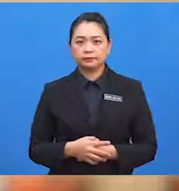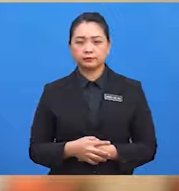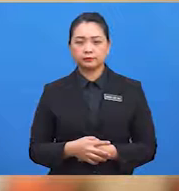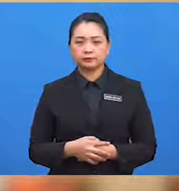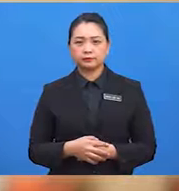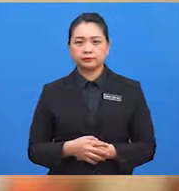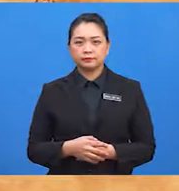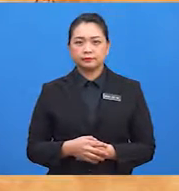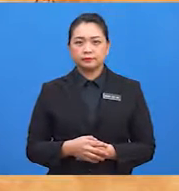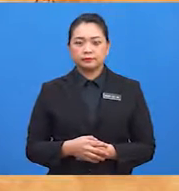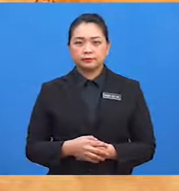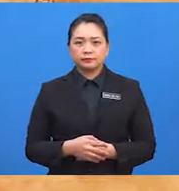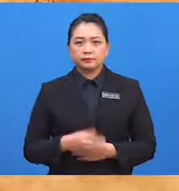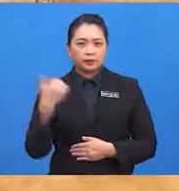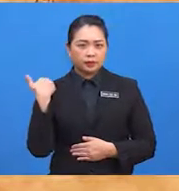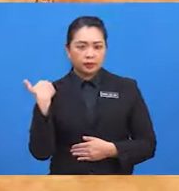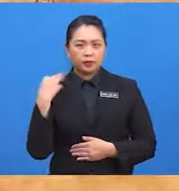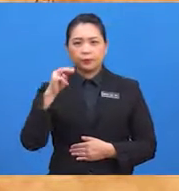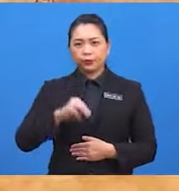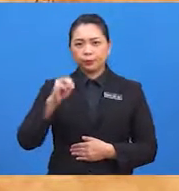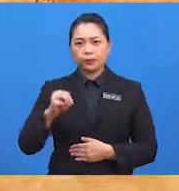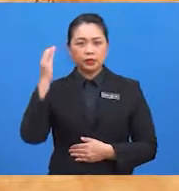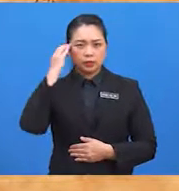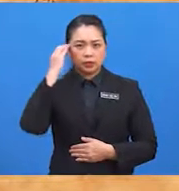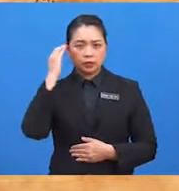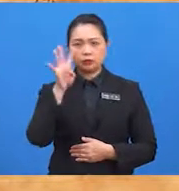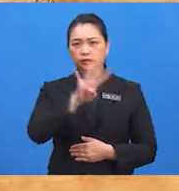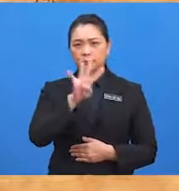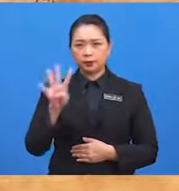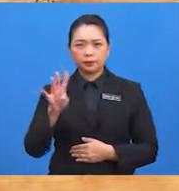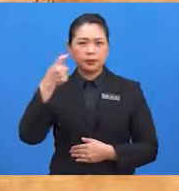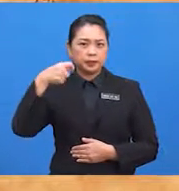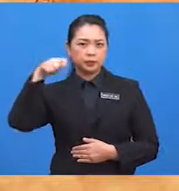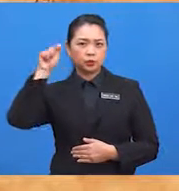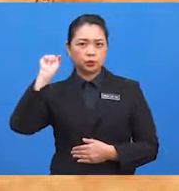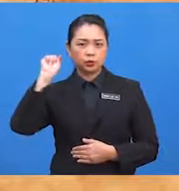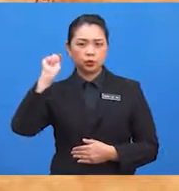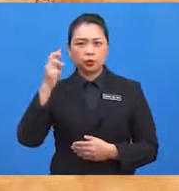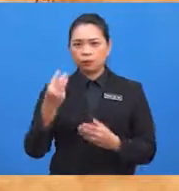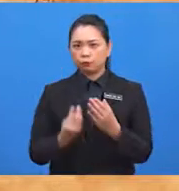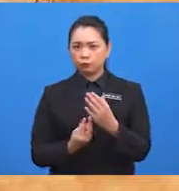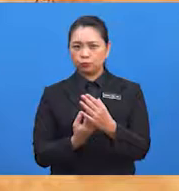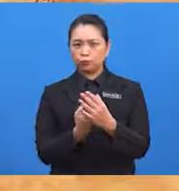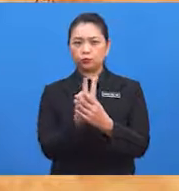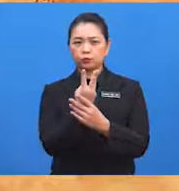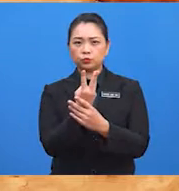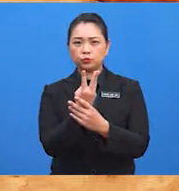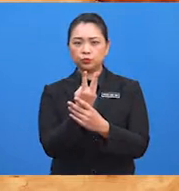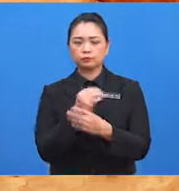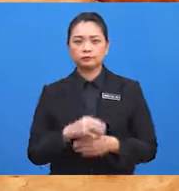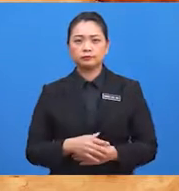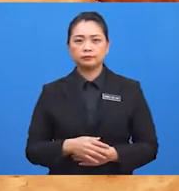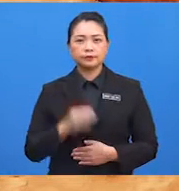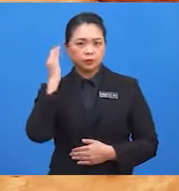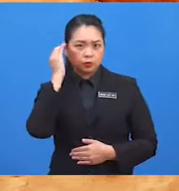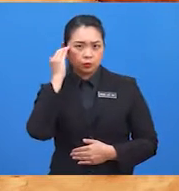Huangho. Adakah murid-murid tahu keempat-empat tamadun ini muncul di kawasan lembah sungai?